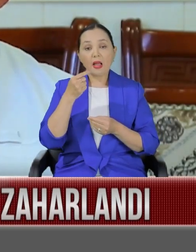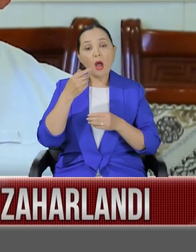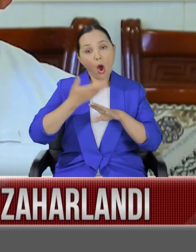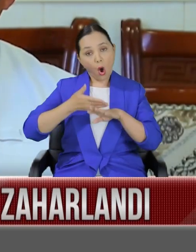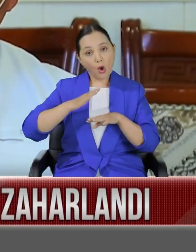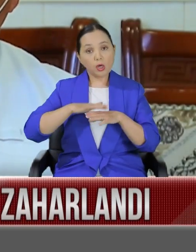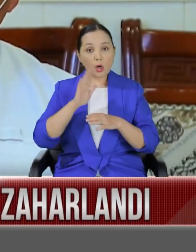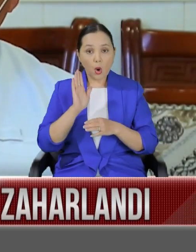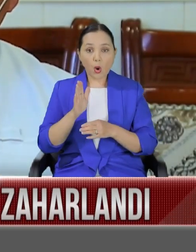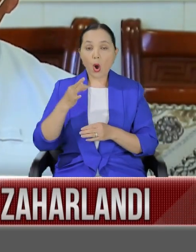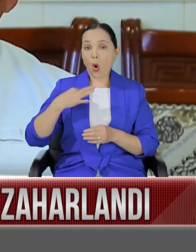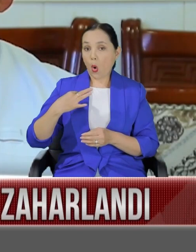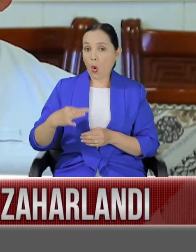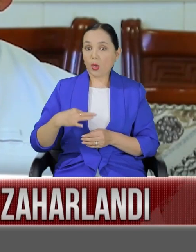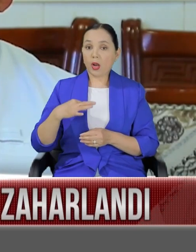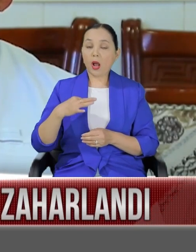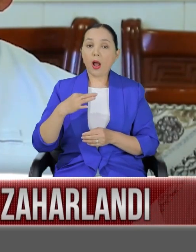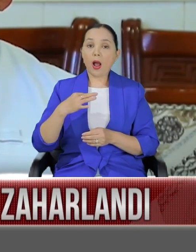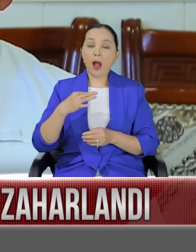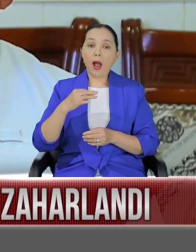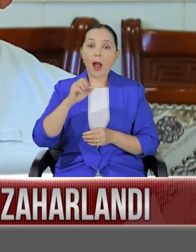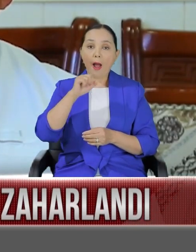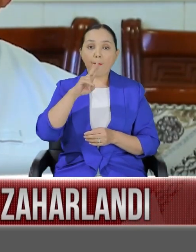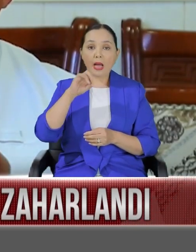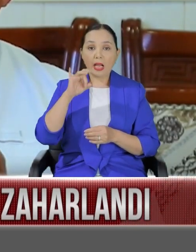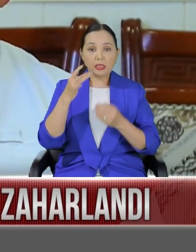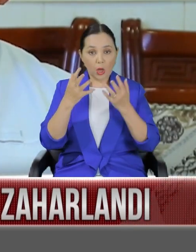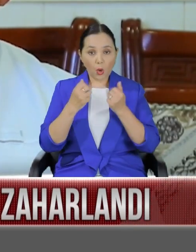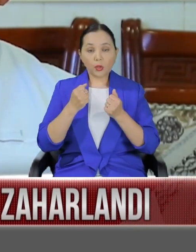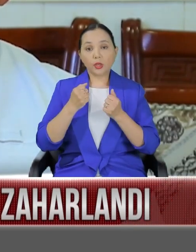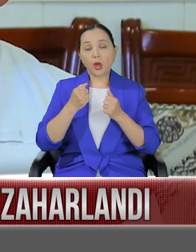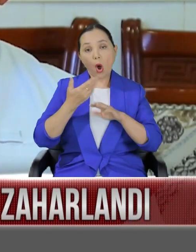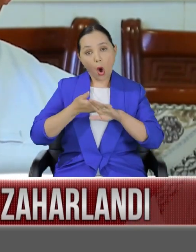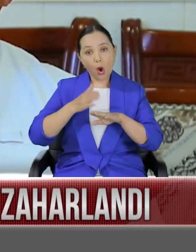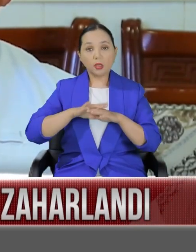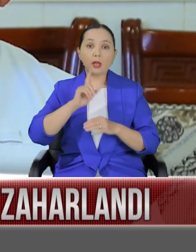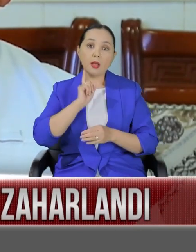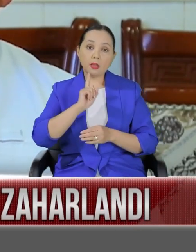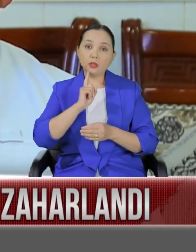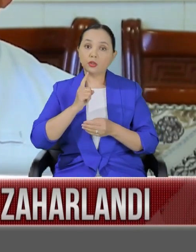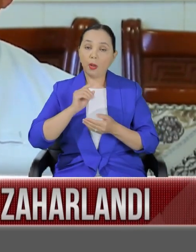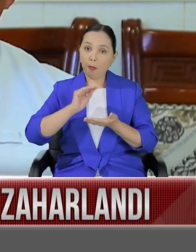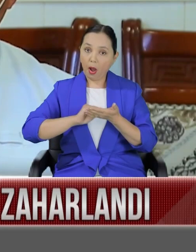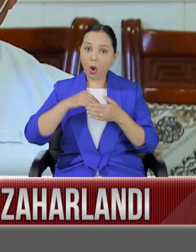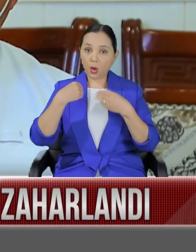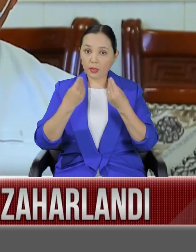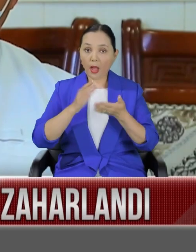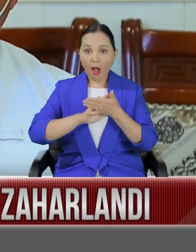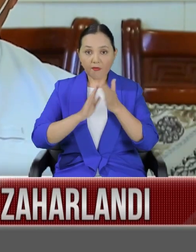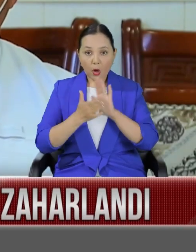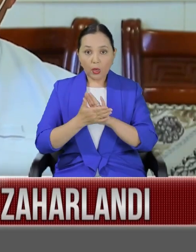og'irroq. O'g'li apparatga olingan. Unda og'ir kechyapti, hali ham og'ir deb baholanadi, ahvoli.